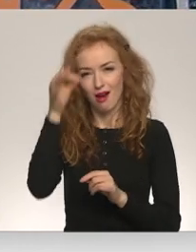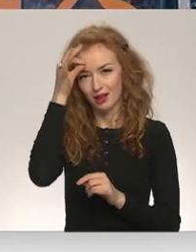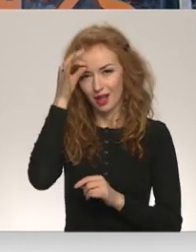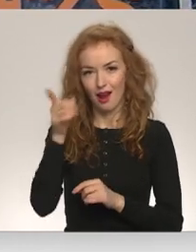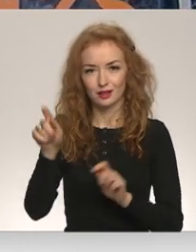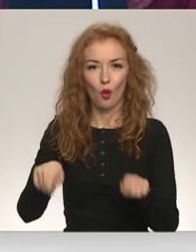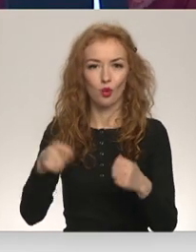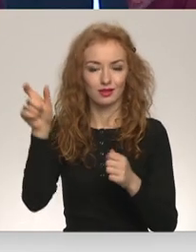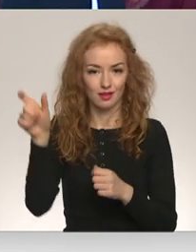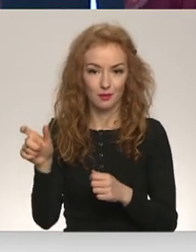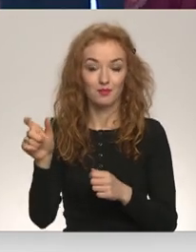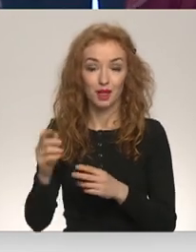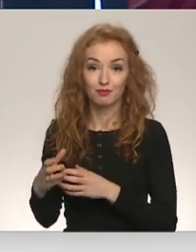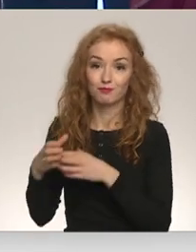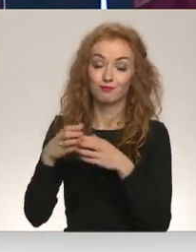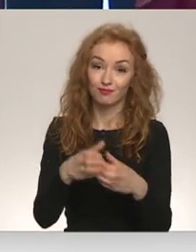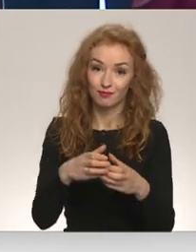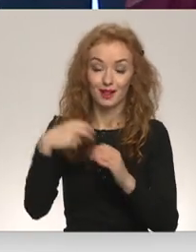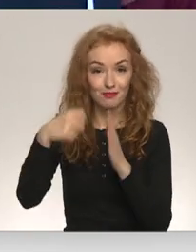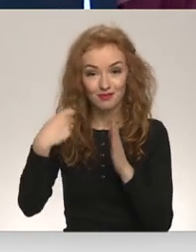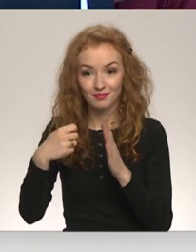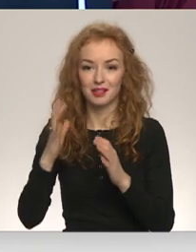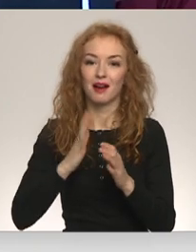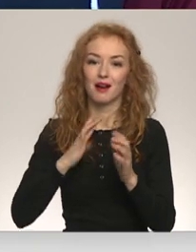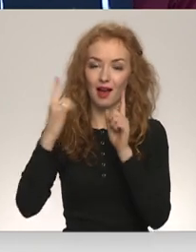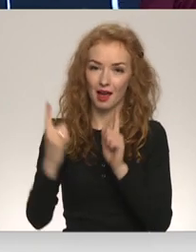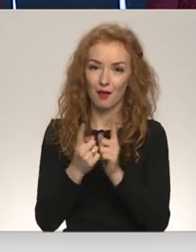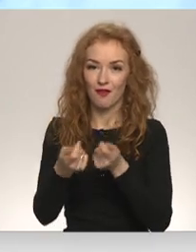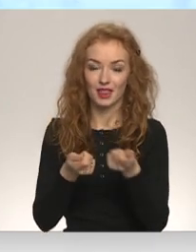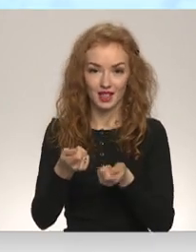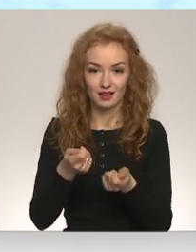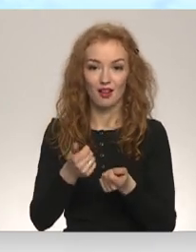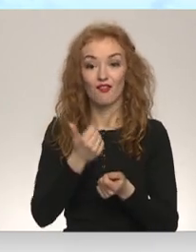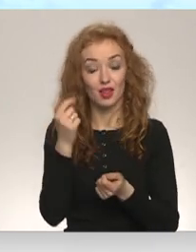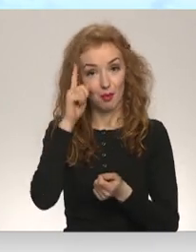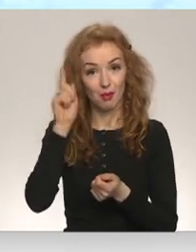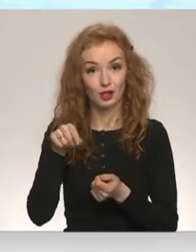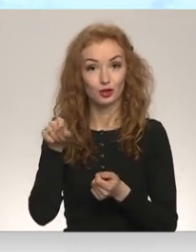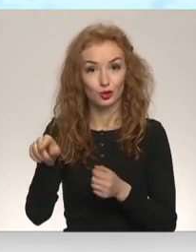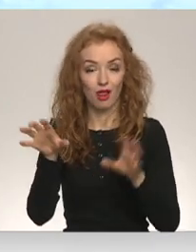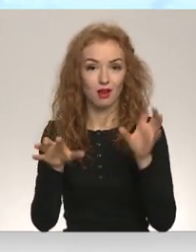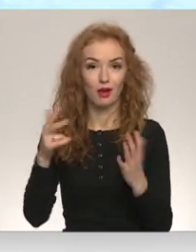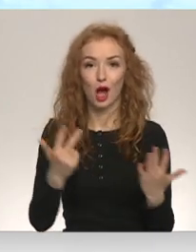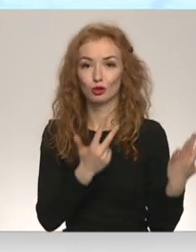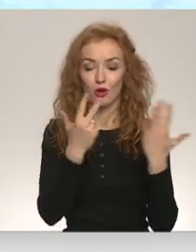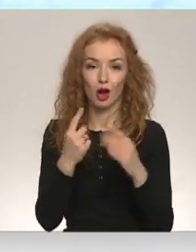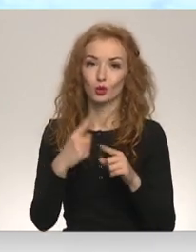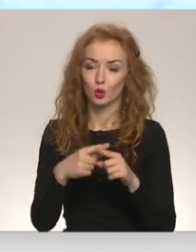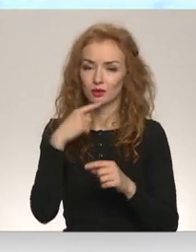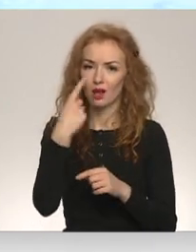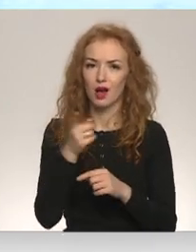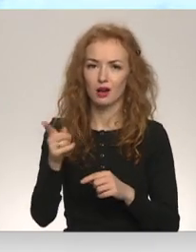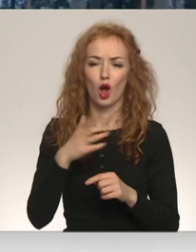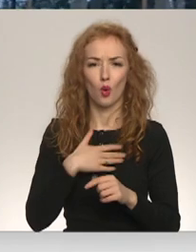Vītola. Atbraucot RTV laipni sagaida vadītāja Inta Lange. Viņa Ilzīte pazīst 8 gadus un raksturo viņu kā